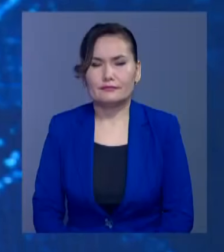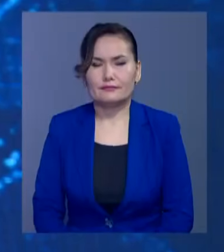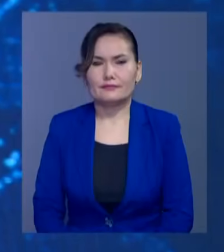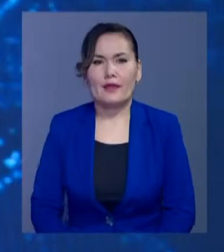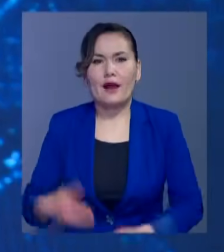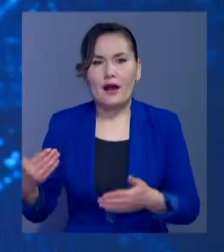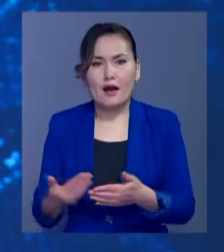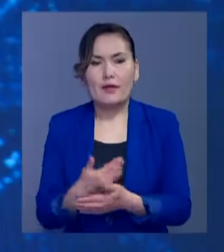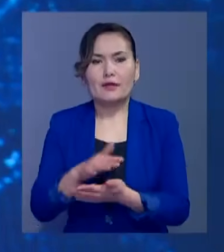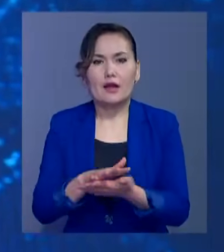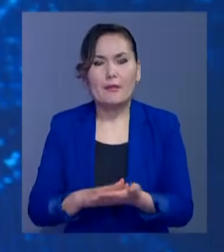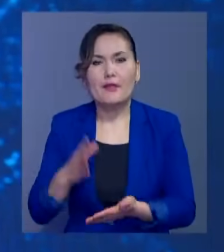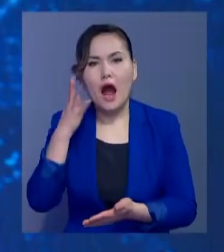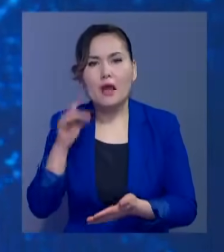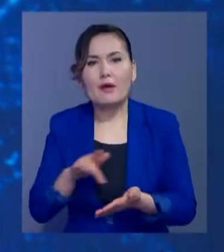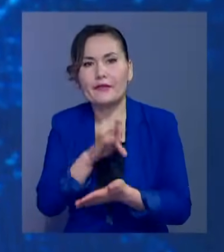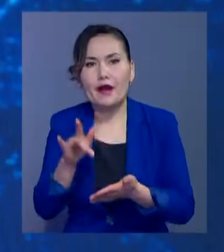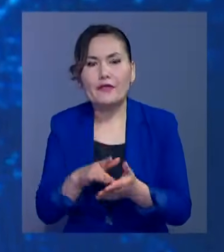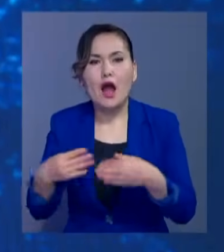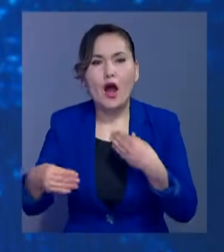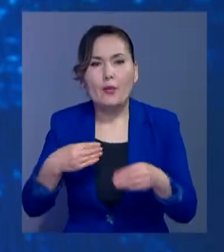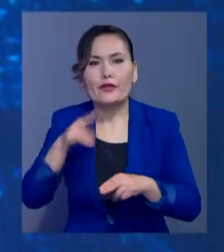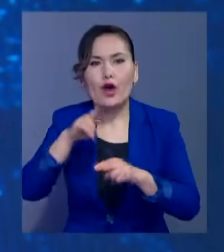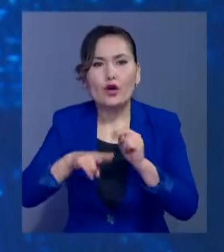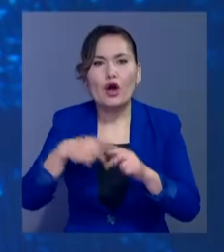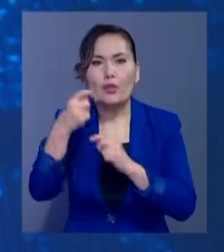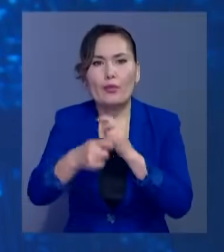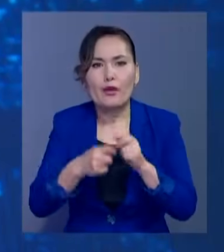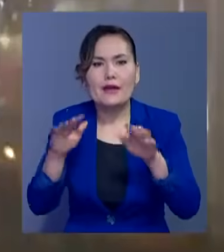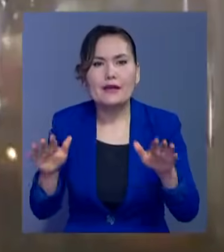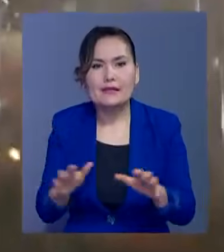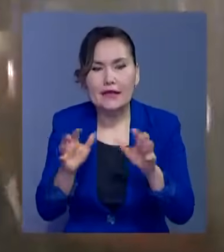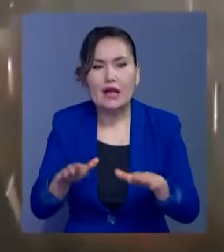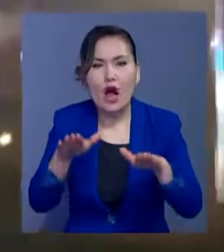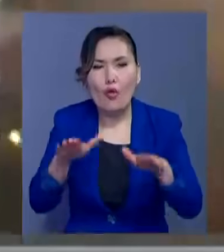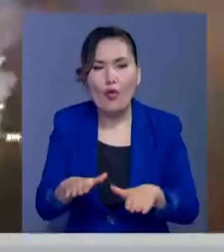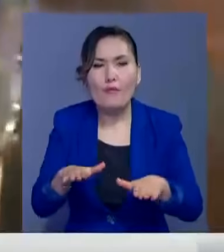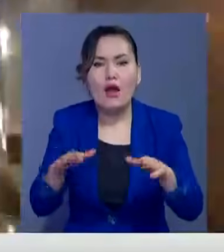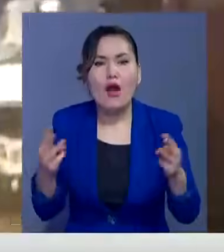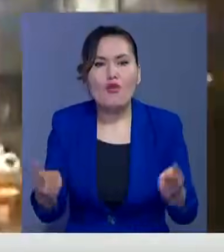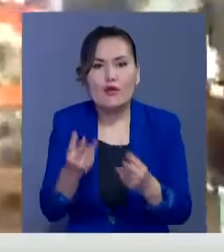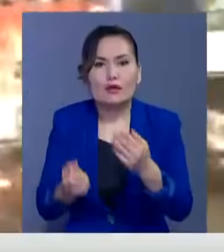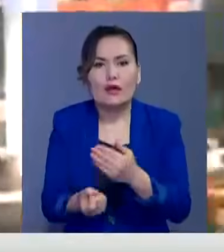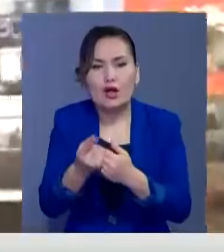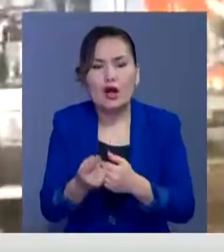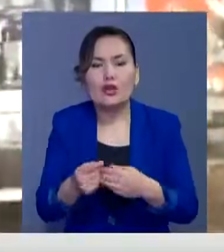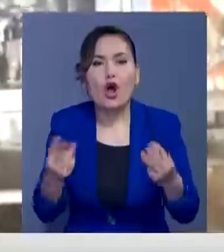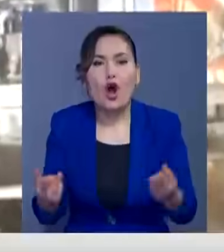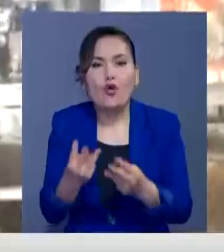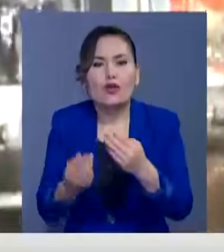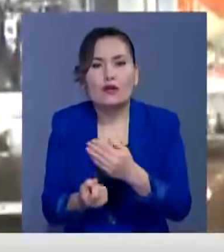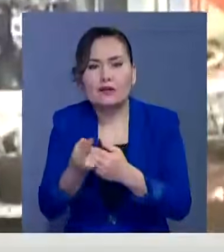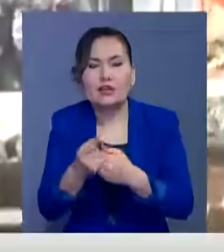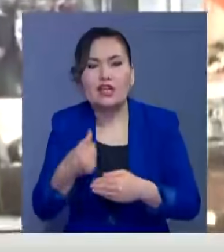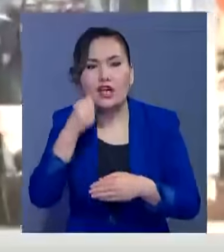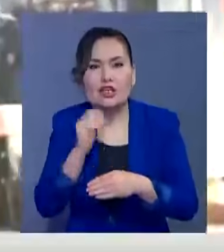Хабарымызды жалғастырсақ, Алматыда пластикалық құрылыс бұйымдары сақталған қойма өртенді. Өрт кеше кешкісін Алатау